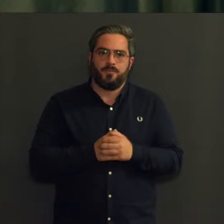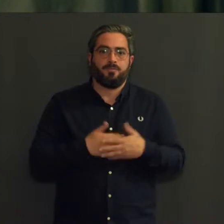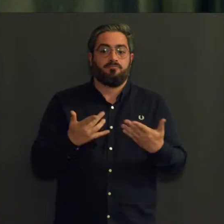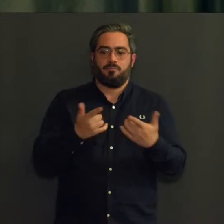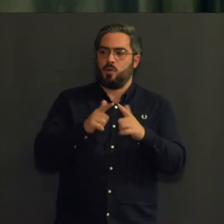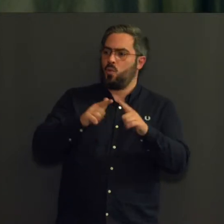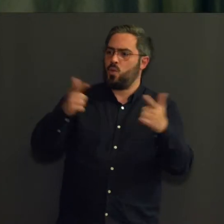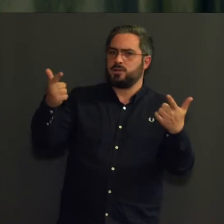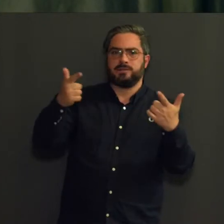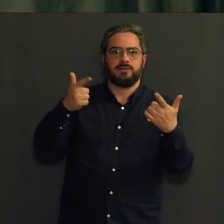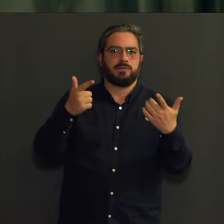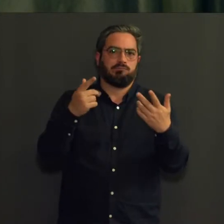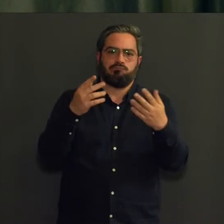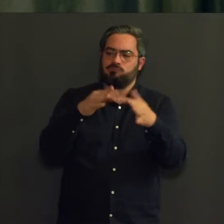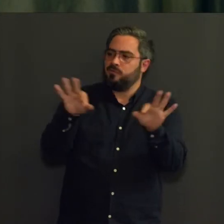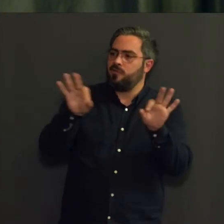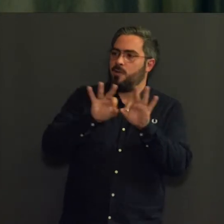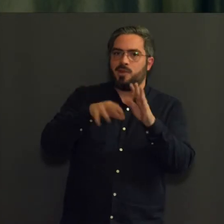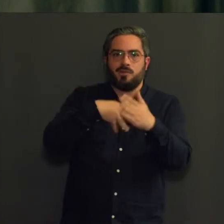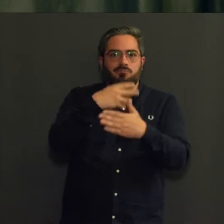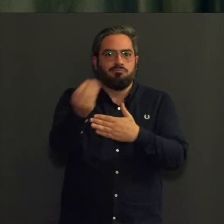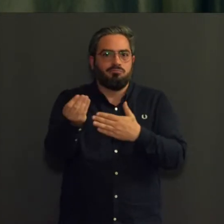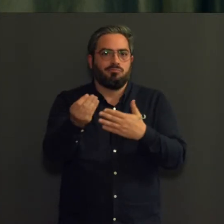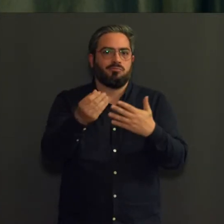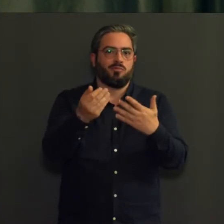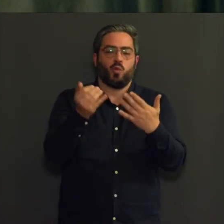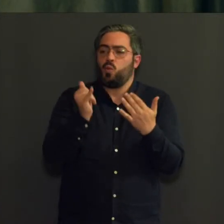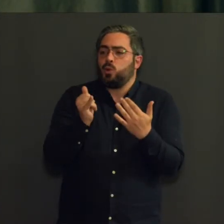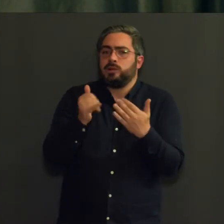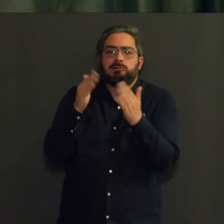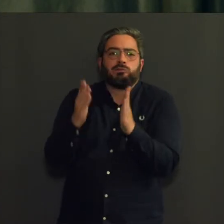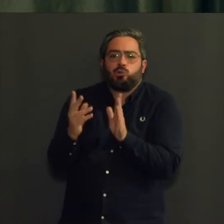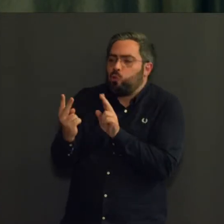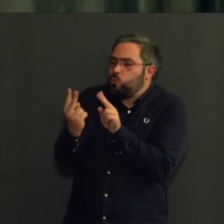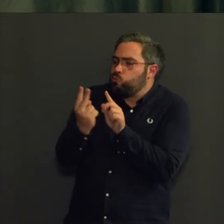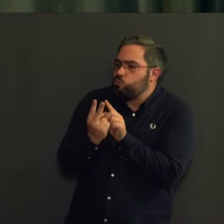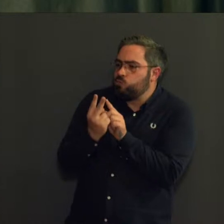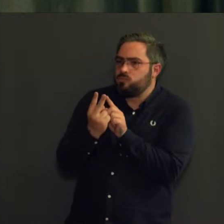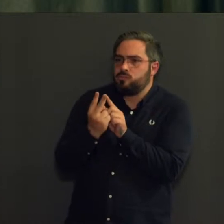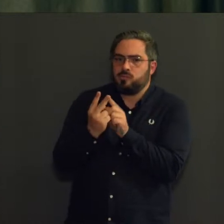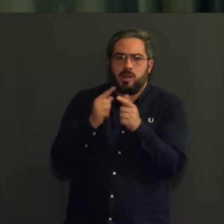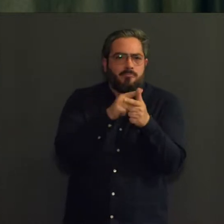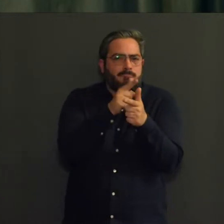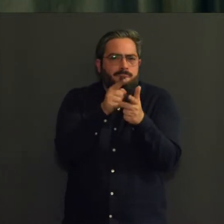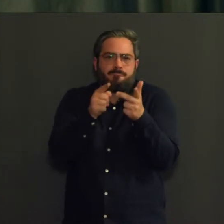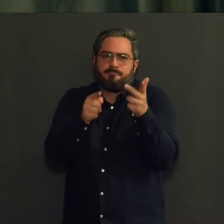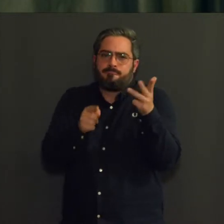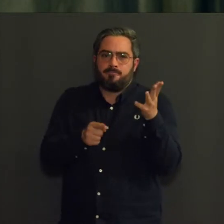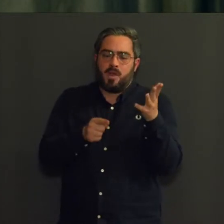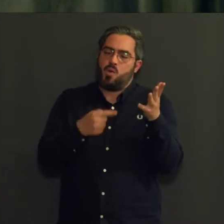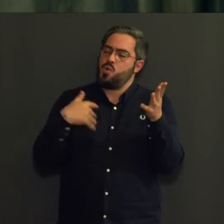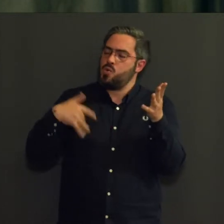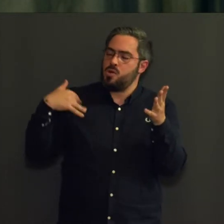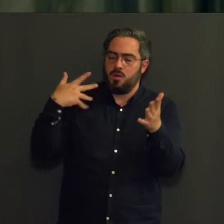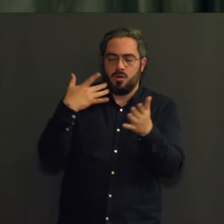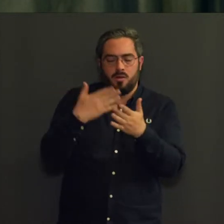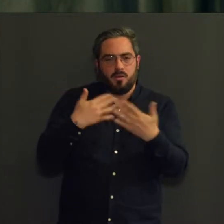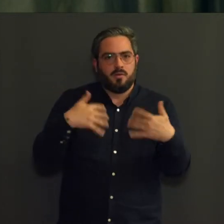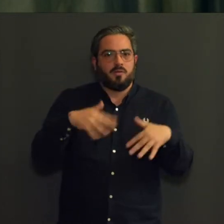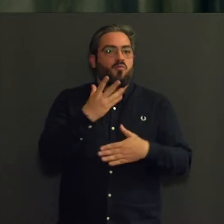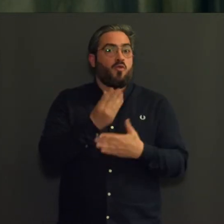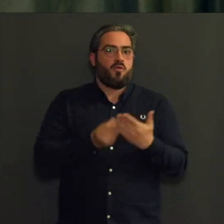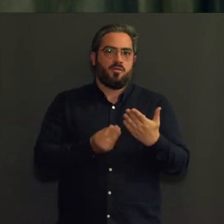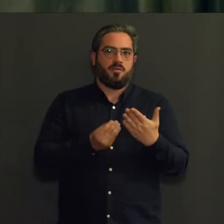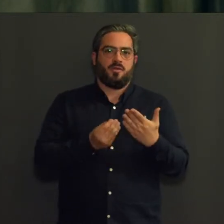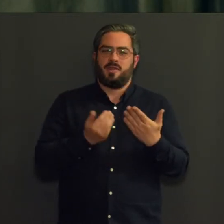Loisirs, rencontres familiales en extérieur ou en petit comité en intérieur, toutes ces activités nous ont manqué ces derniers mois. Elles